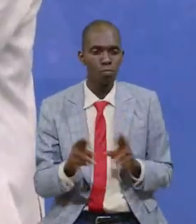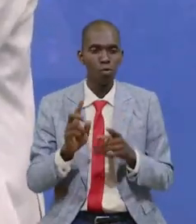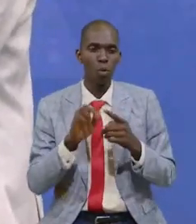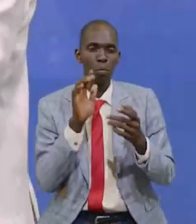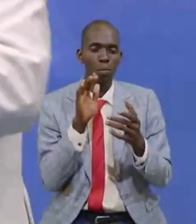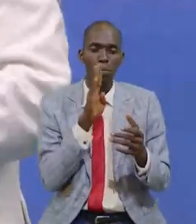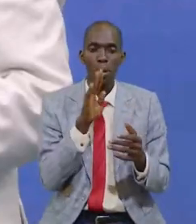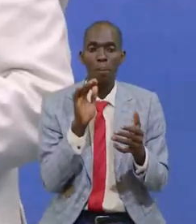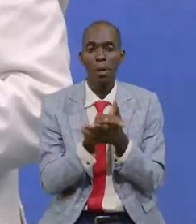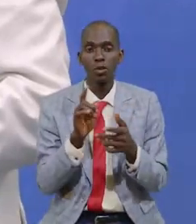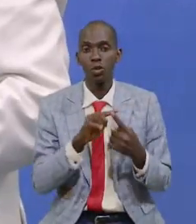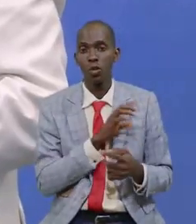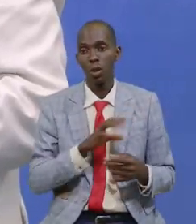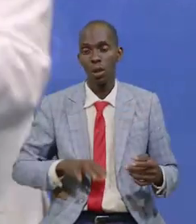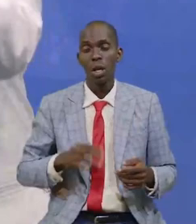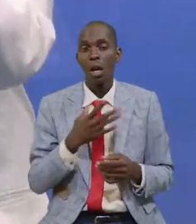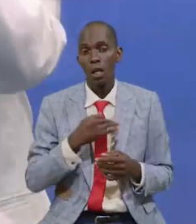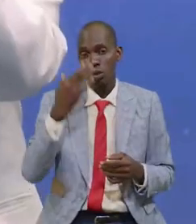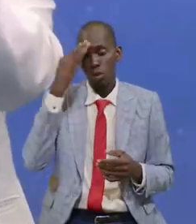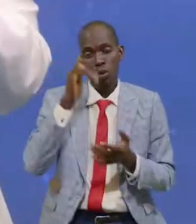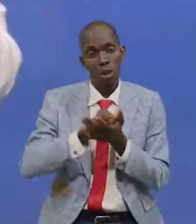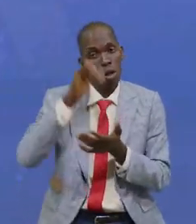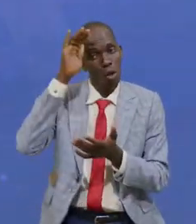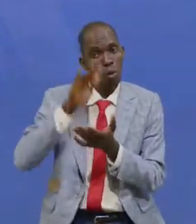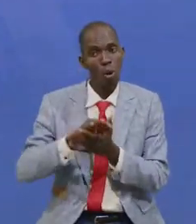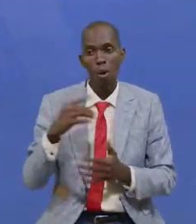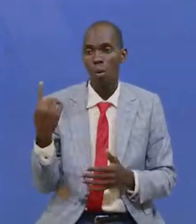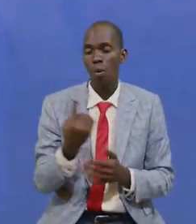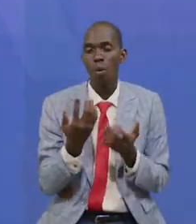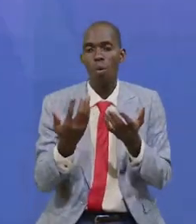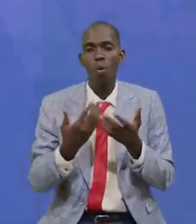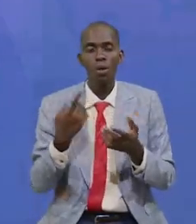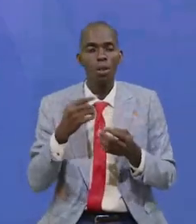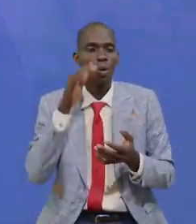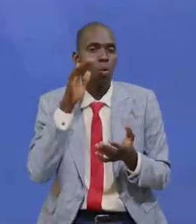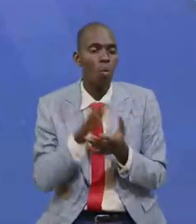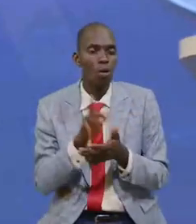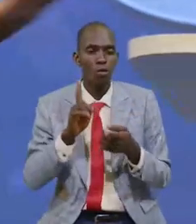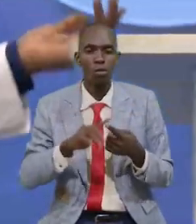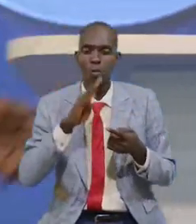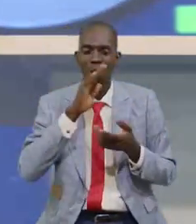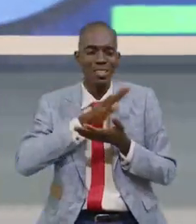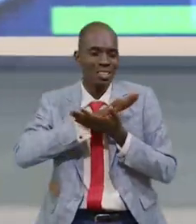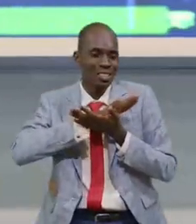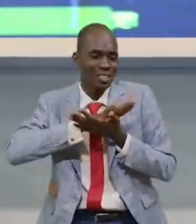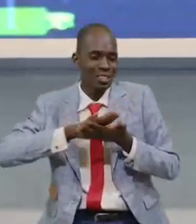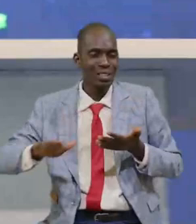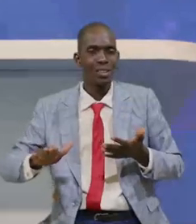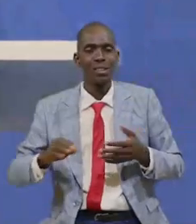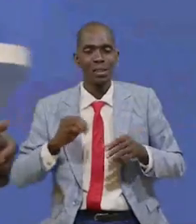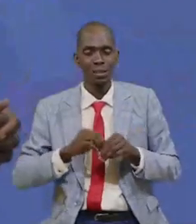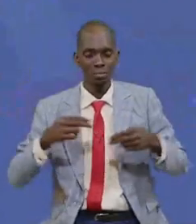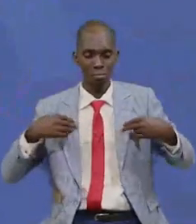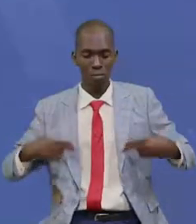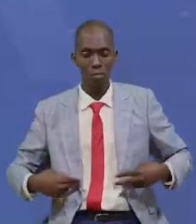mari veut que son mari, le mari veut que sa femme soit propre physiquement parlant. Ouais, si